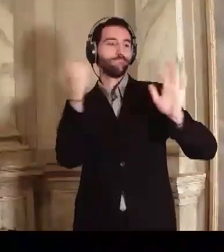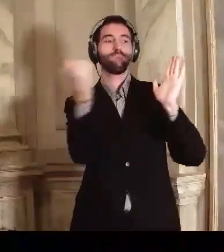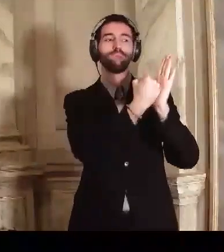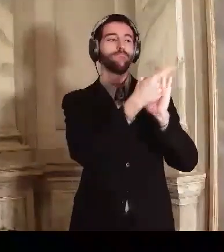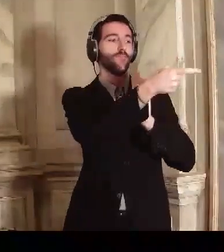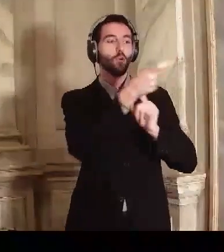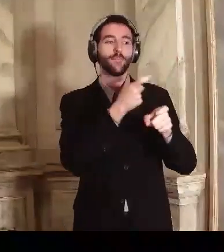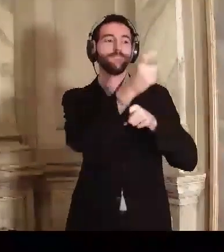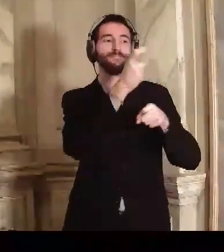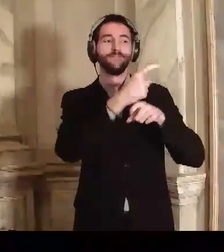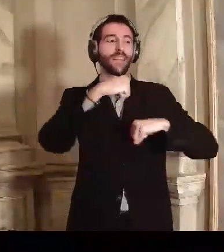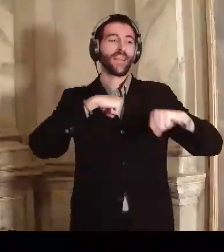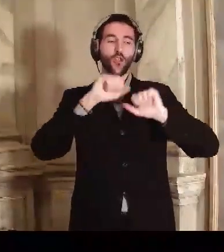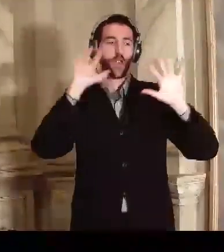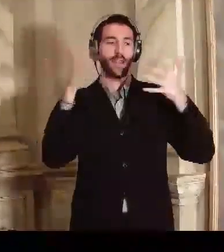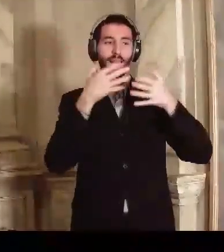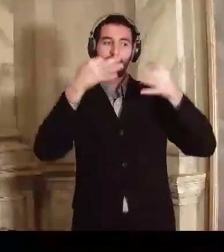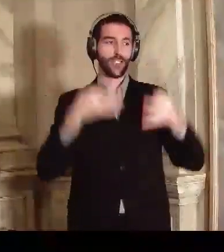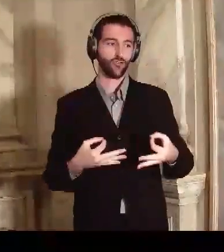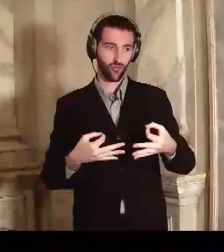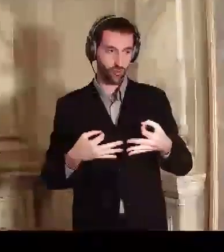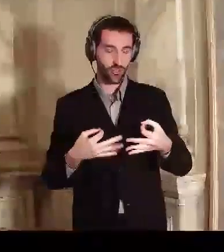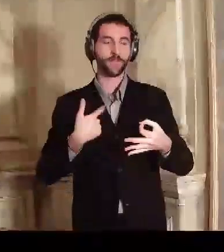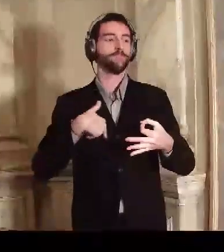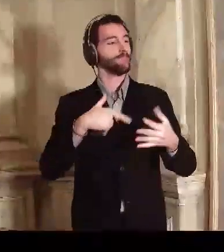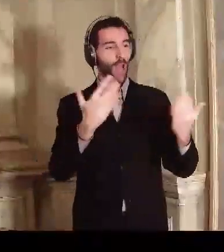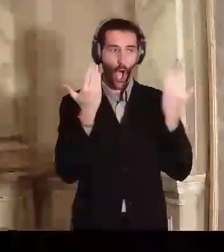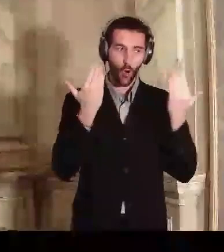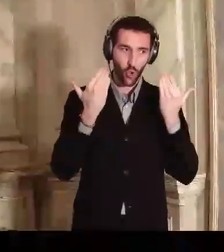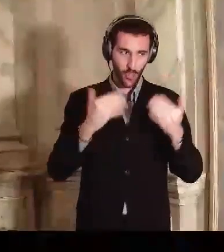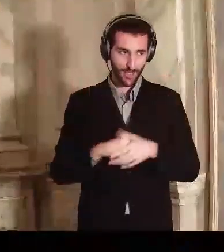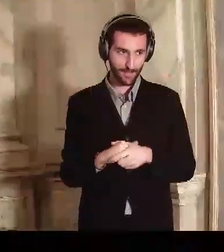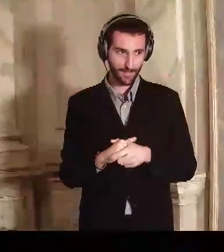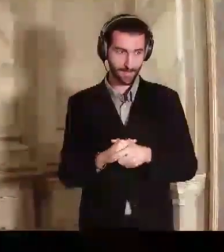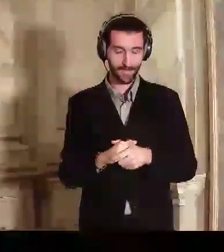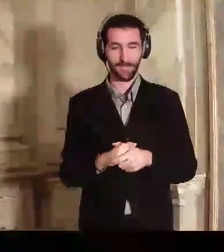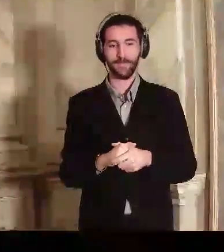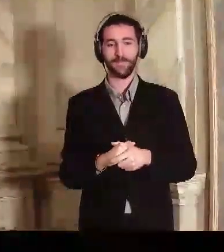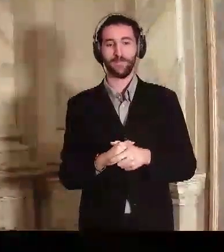meritarvelo quest'anno e anche il prossimo e vi faccio veramente tantissimi auguri.